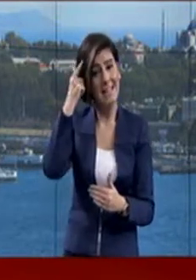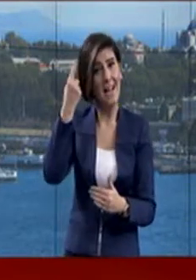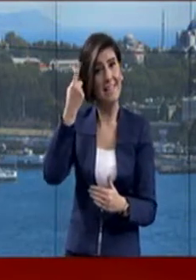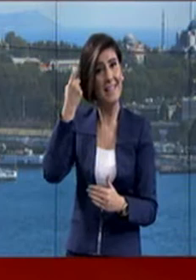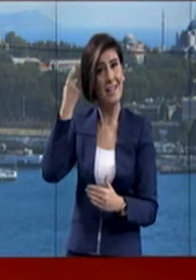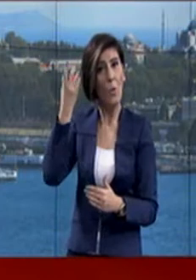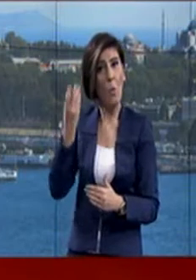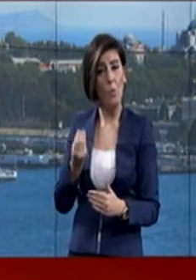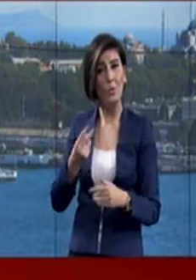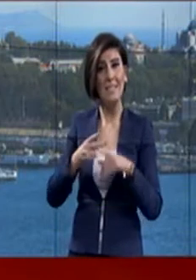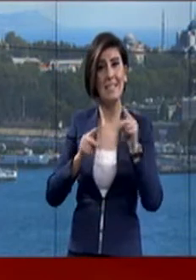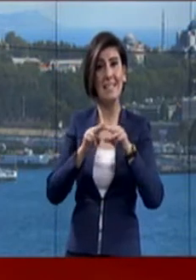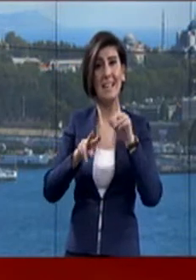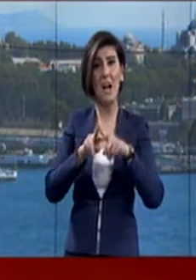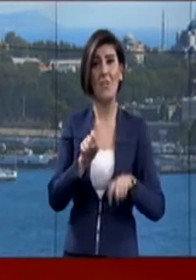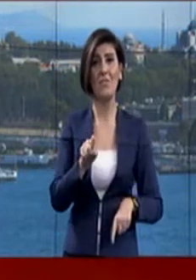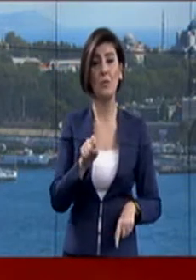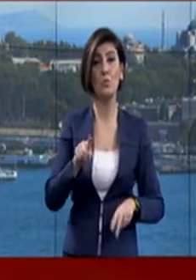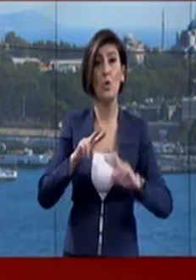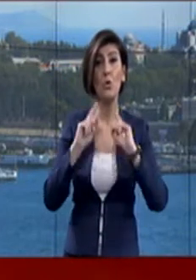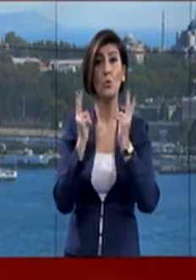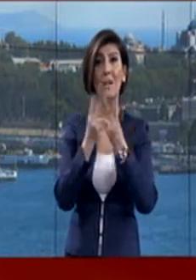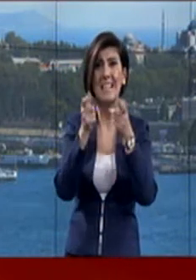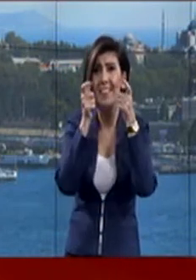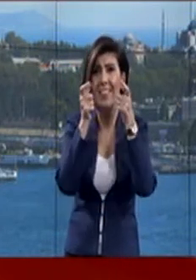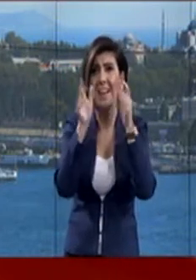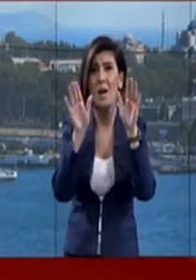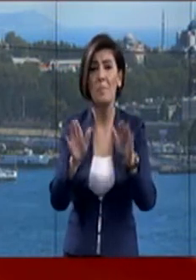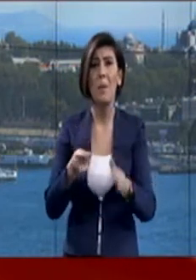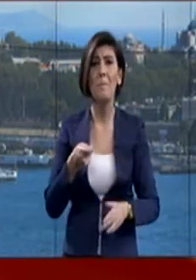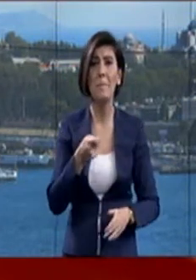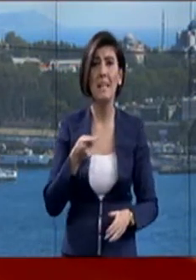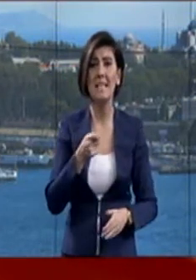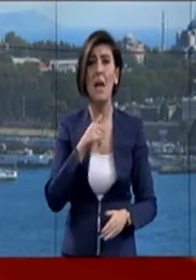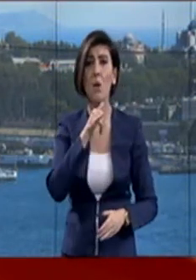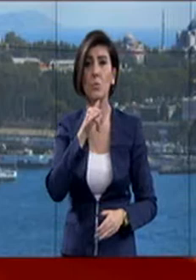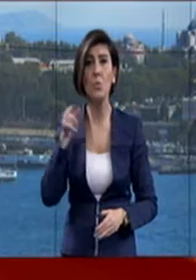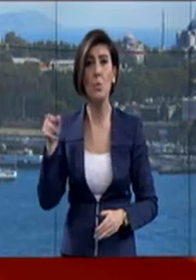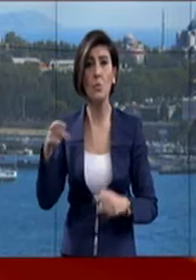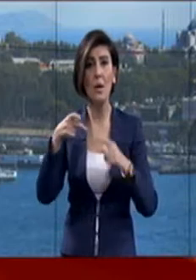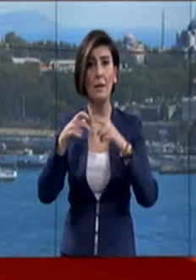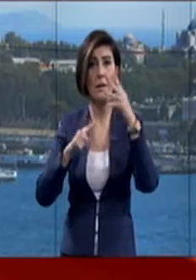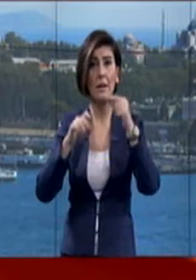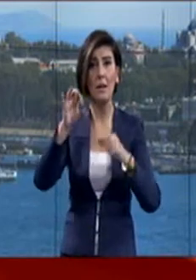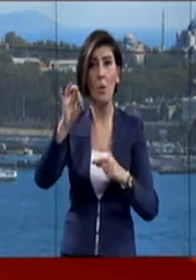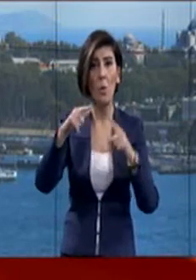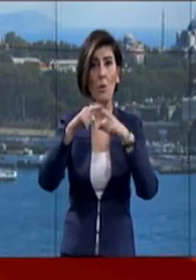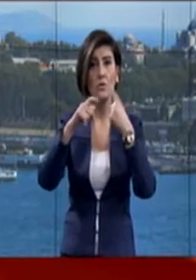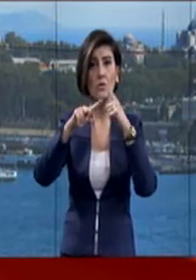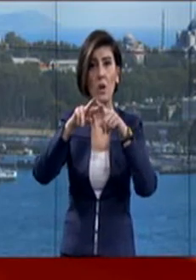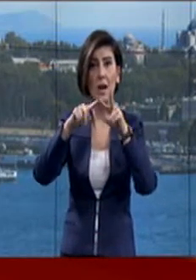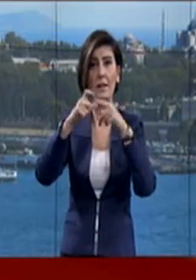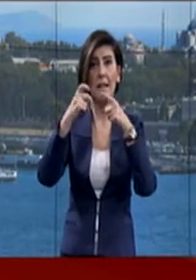geriliğine yol açan Zika virüsü. Küresel alarma rağmen Brezilya, Ağustos ayında Rio de Janeiro kentinde düzenlenecek